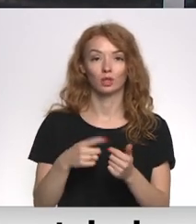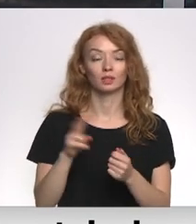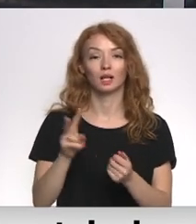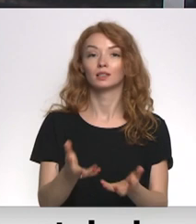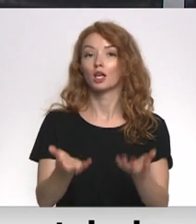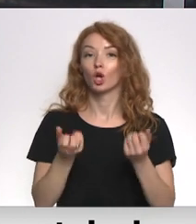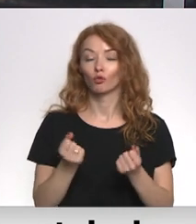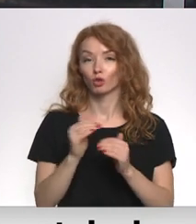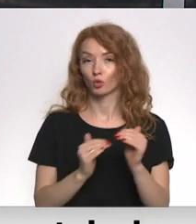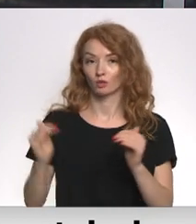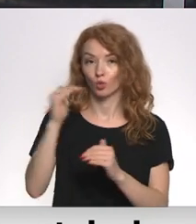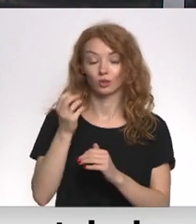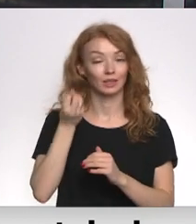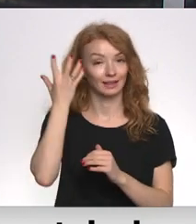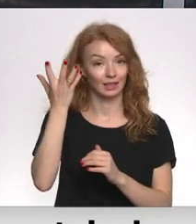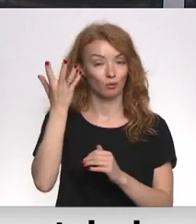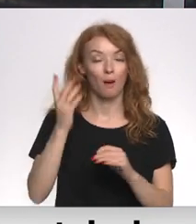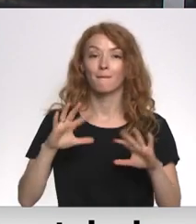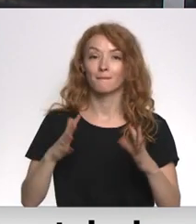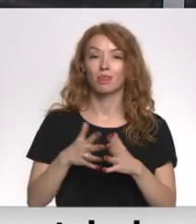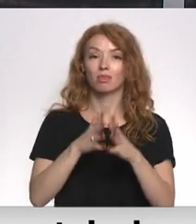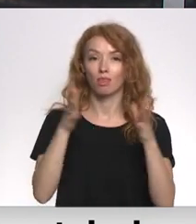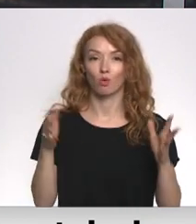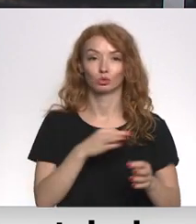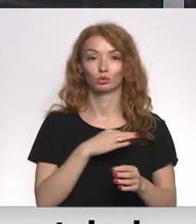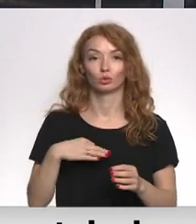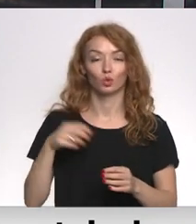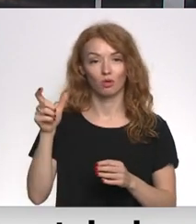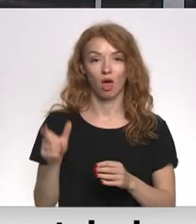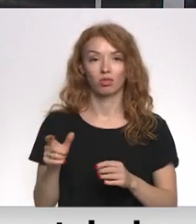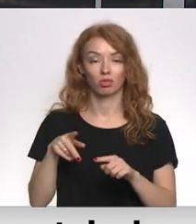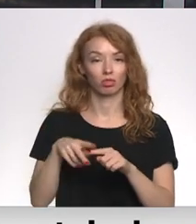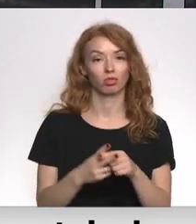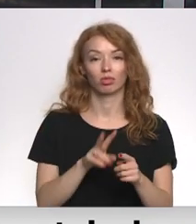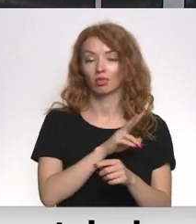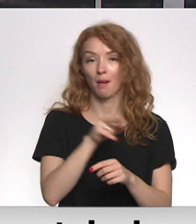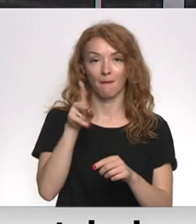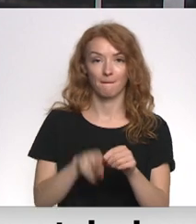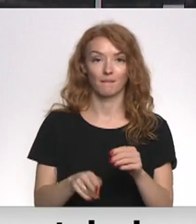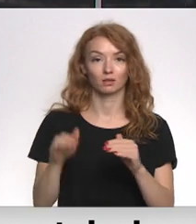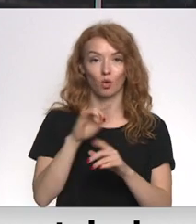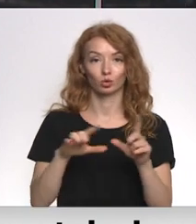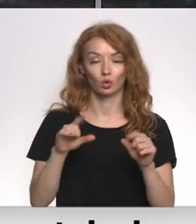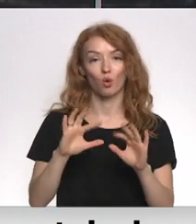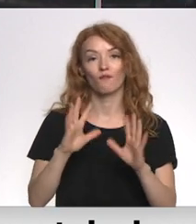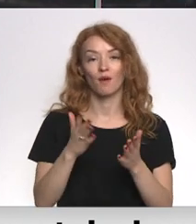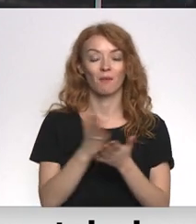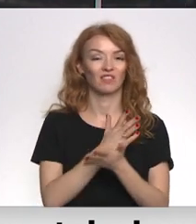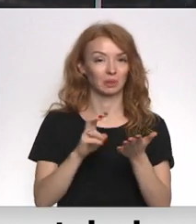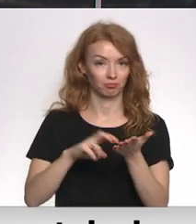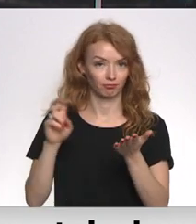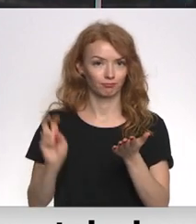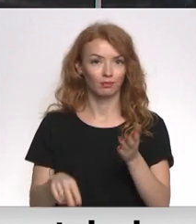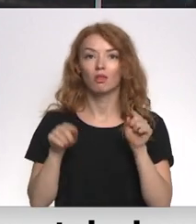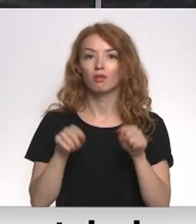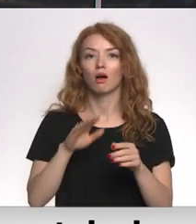augstāko izglītību. Vienlaikus ļoti daudzi studenti augstskolu nepabeidz tam paredzētajā laikā vai atbirst pavisam. To